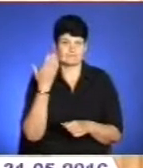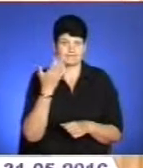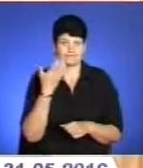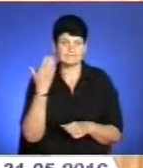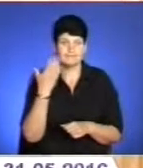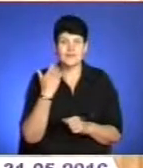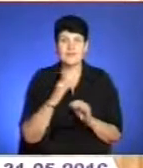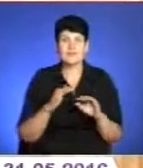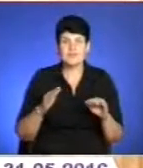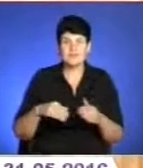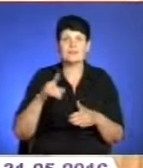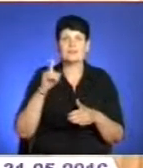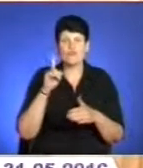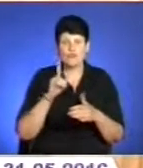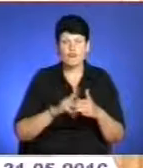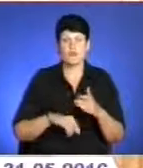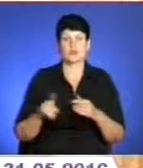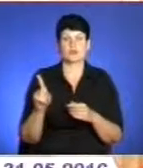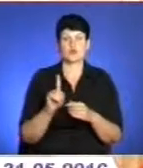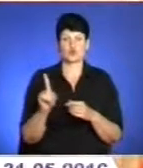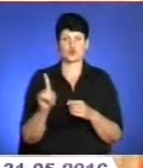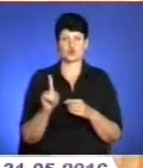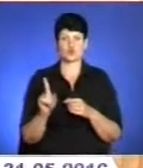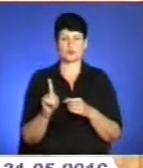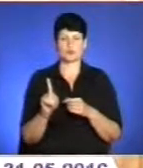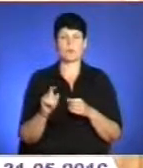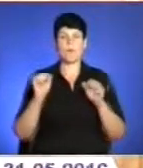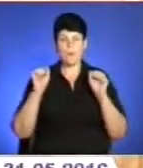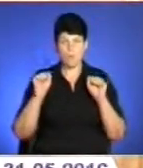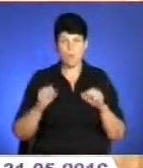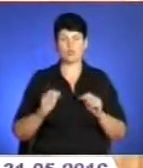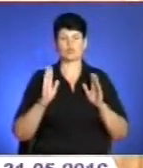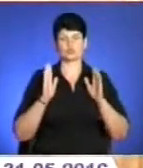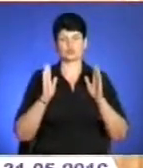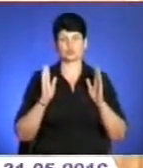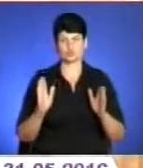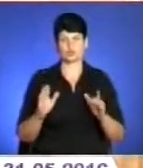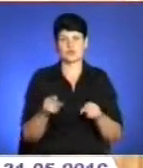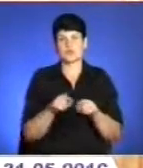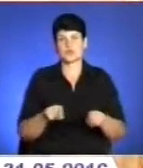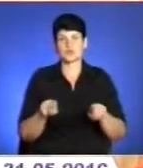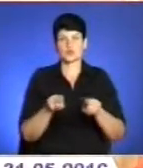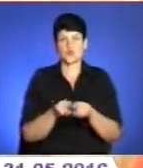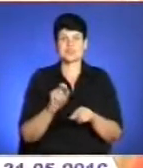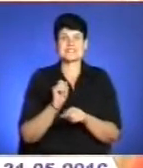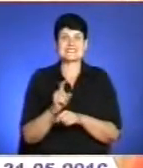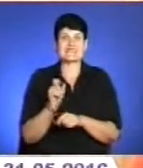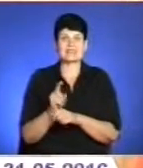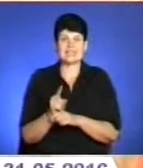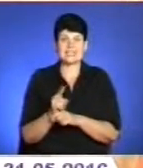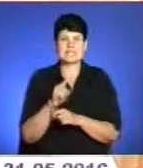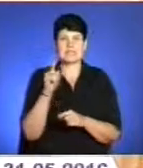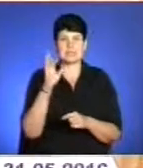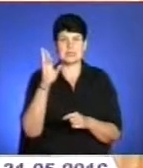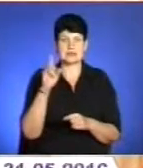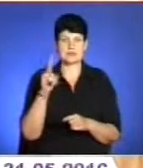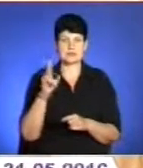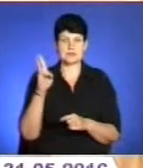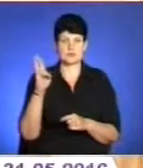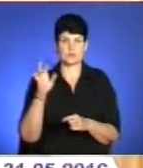незалежне оцінювання, десь були впевнені в тому, що завдання не будуть такими складними, бо на пробному ЗНО завдання